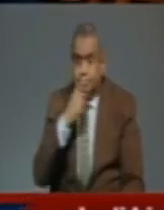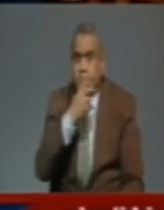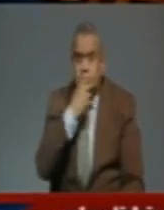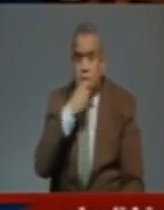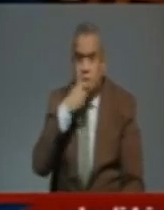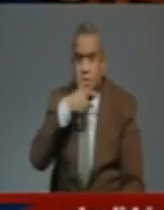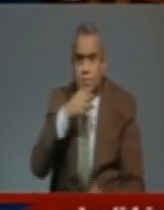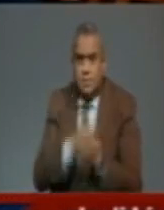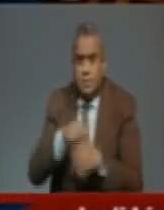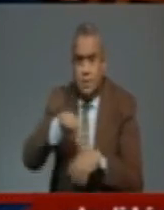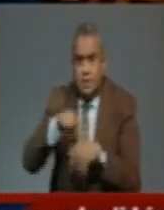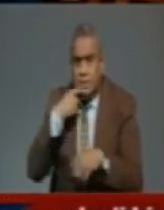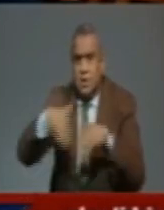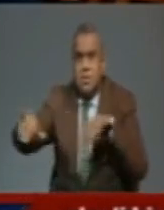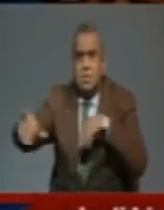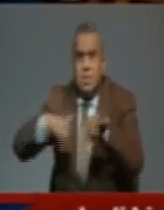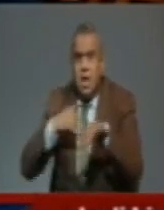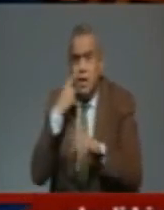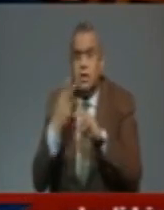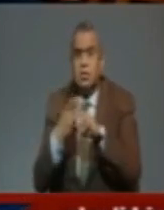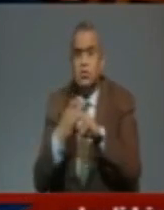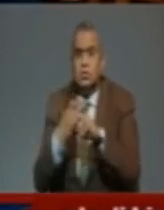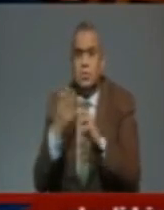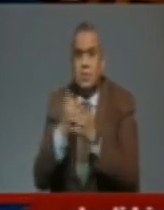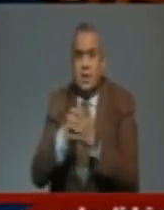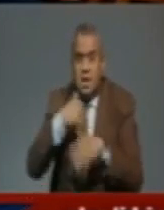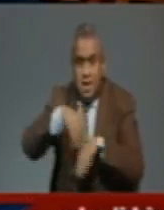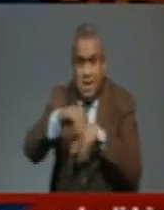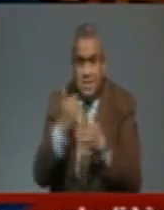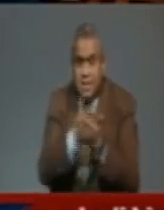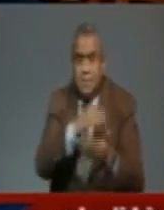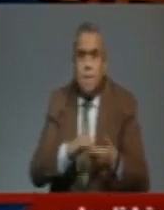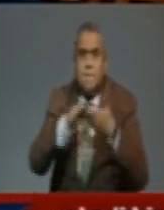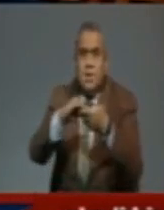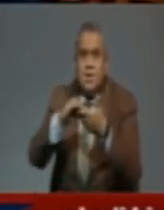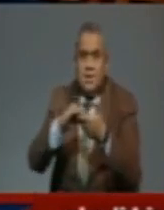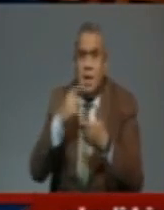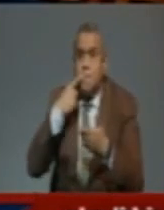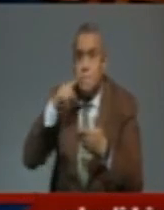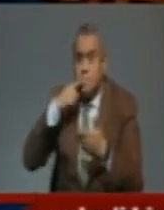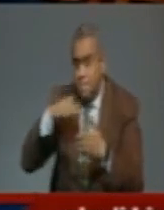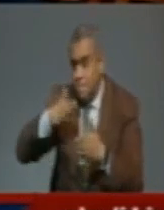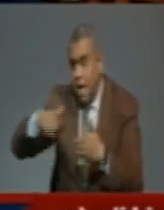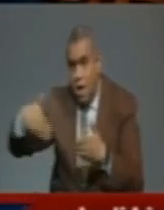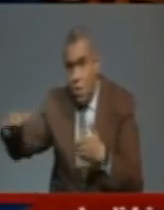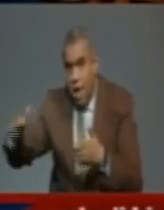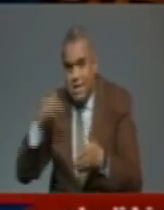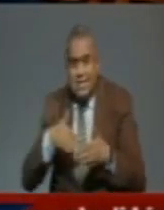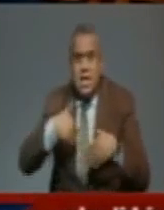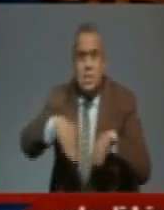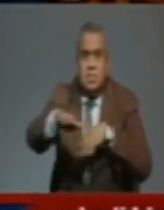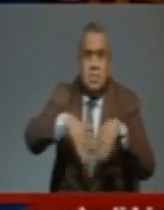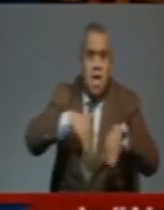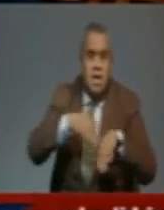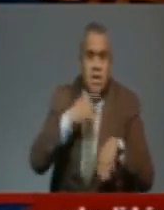طريق السخنه اللي احنا بنعمله عشان يخدم على الميناء، صح كده؟ تمام يا فندم. ده بكام ومساحته قد